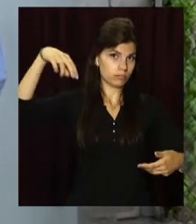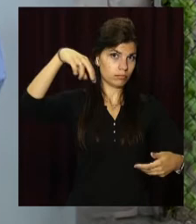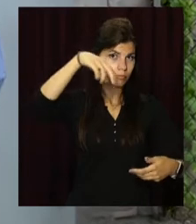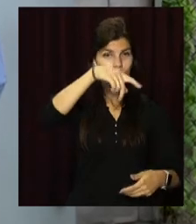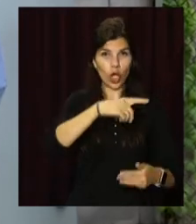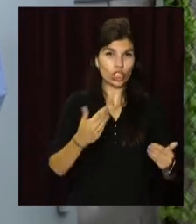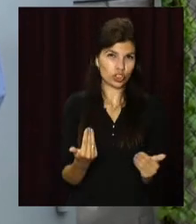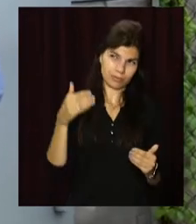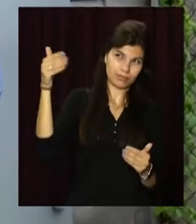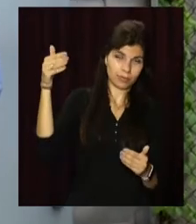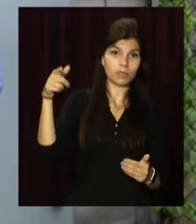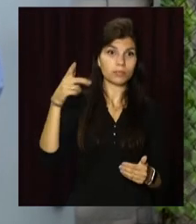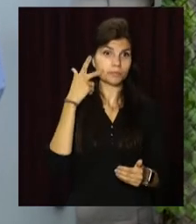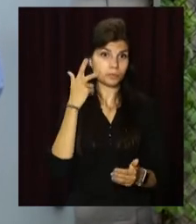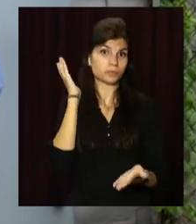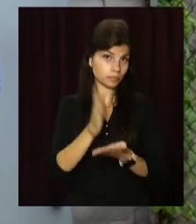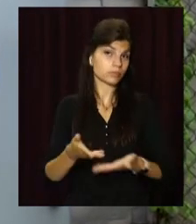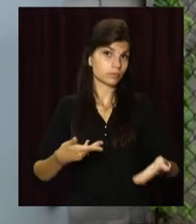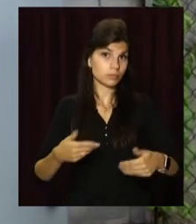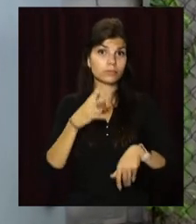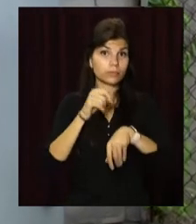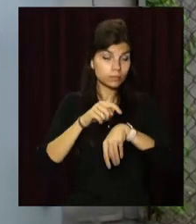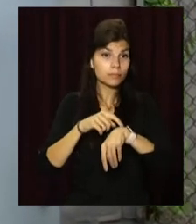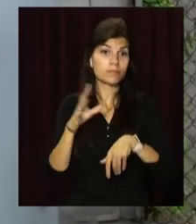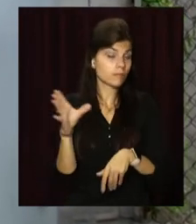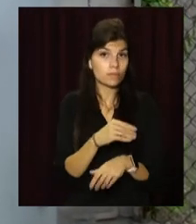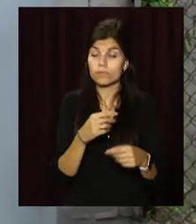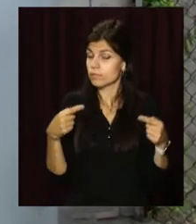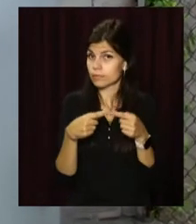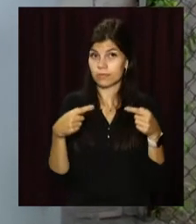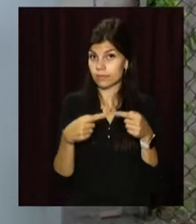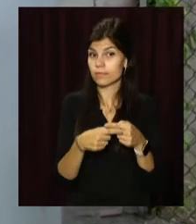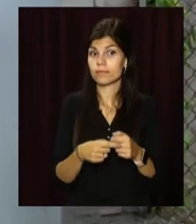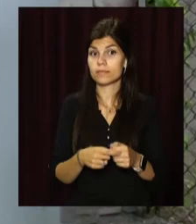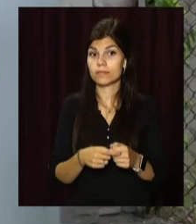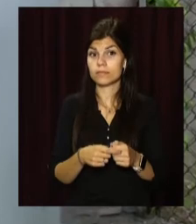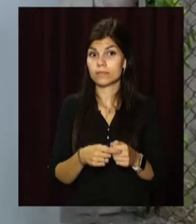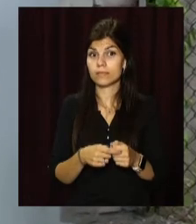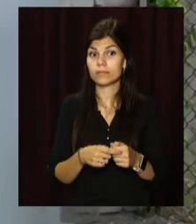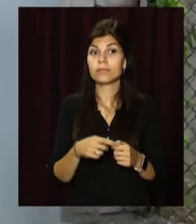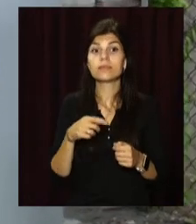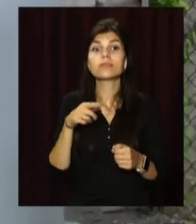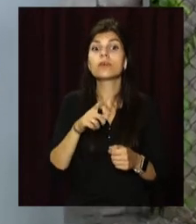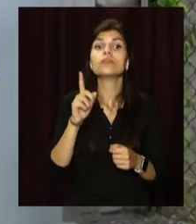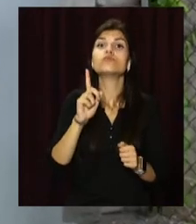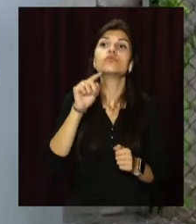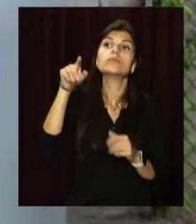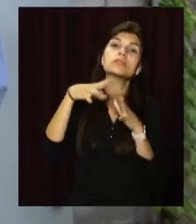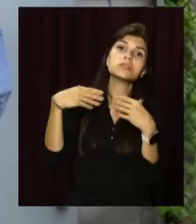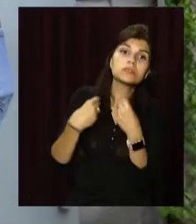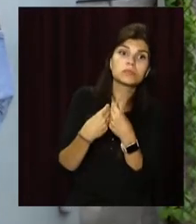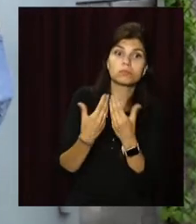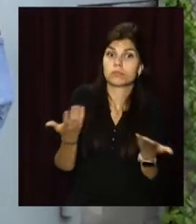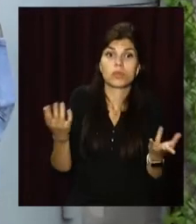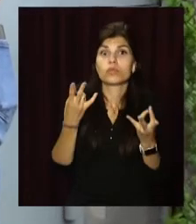жила, і вона прямує сюди, на роботу, все чітко. Все, що ділилось в сім'ї, може бути,